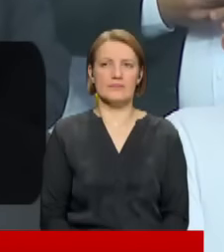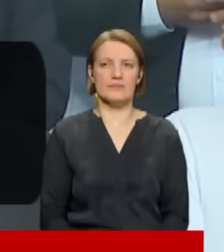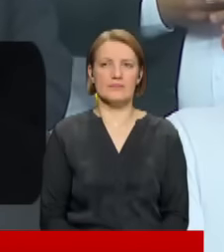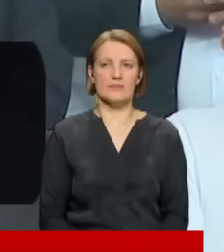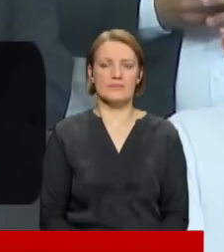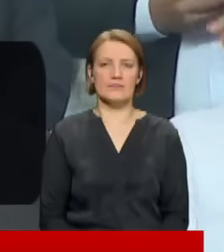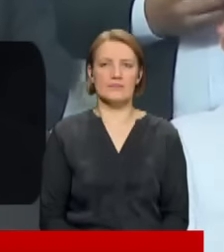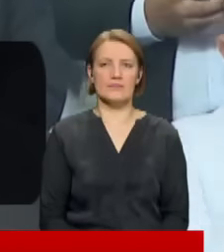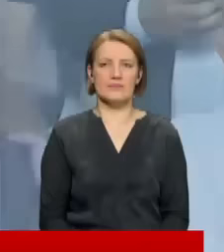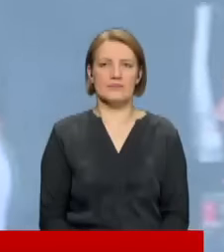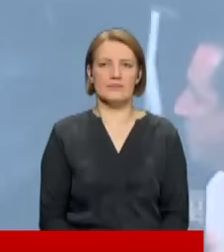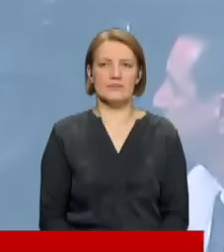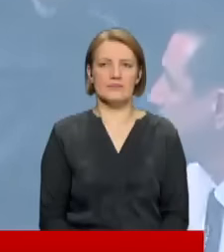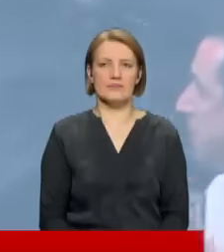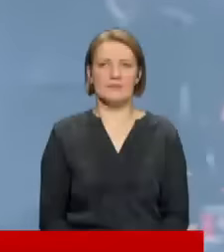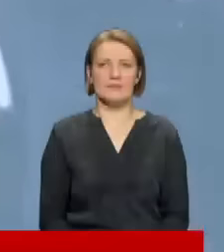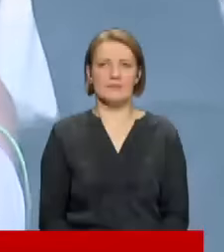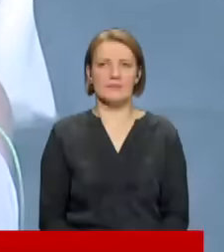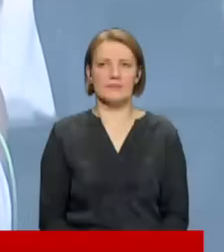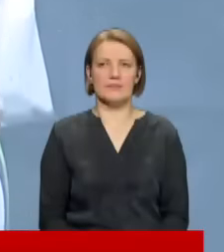yürekten teşekkür ediyoruz.